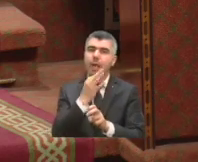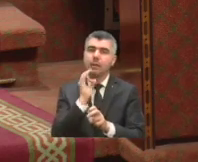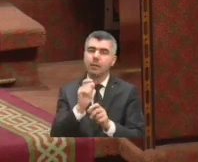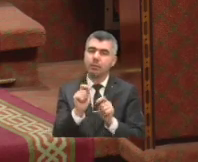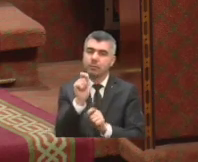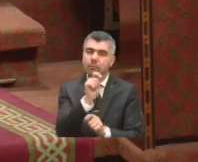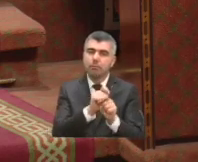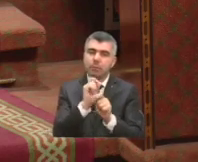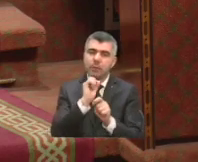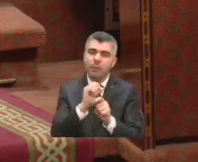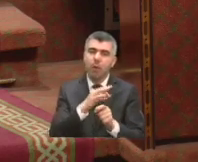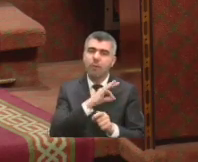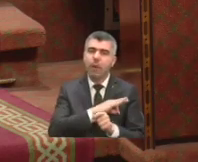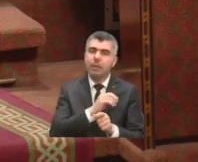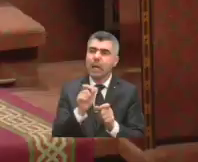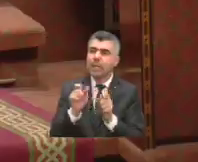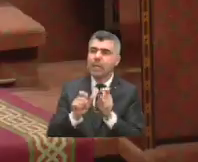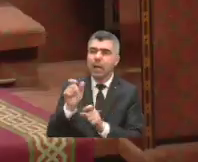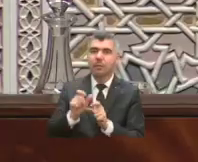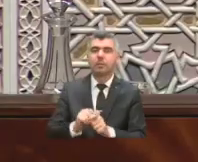لمصلحة المواطن.